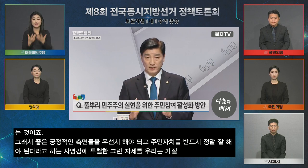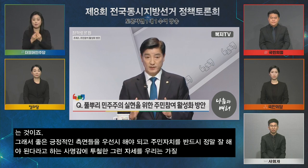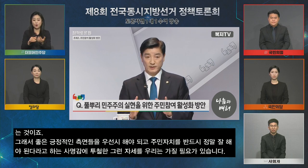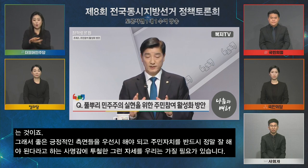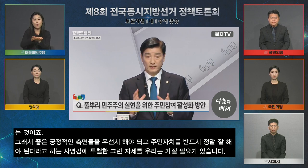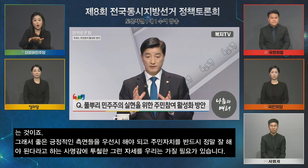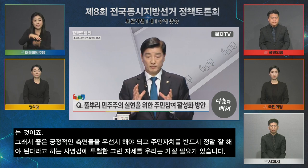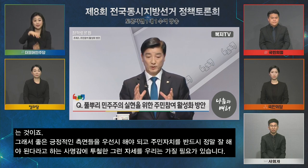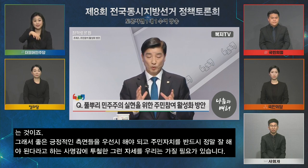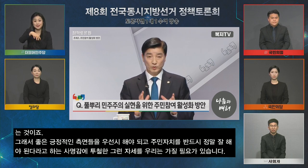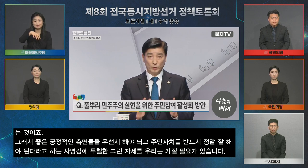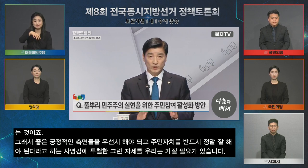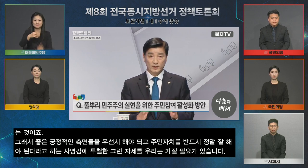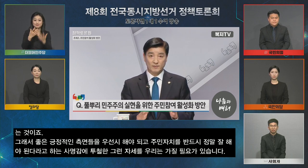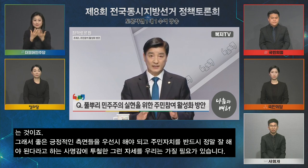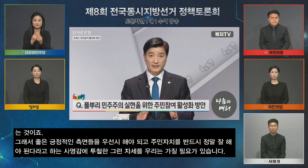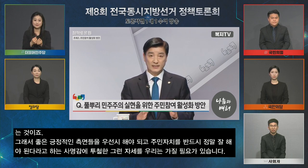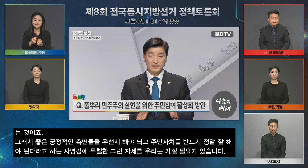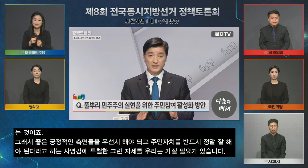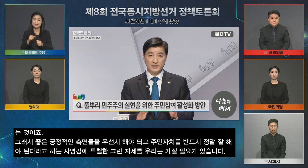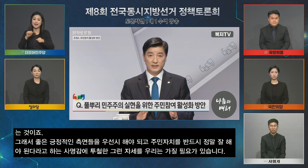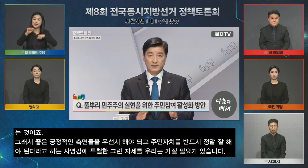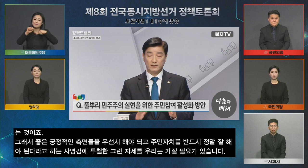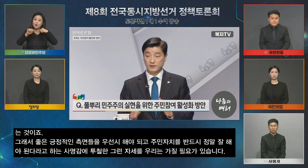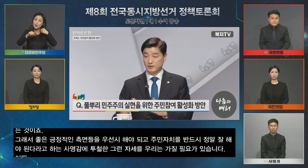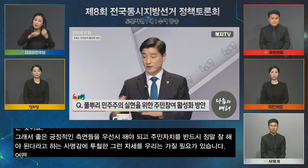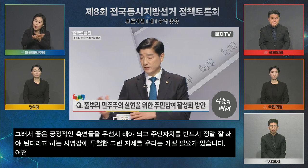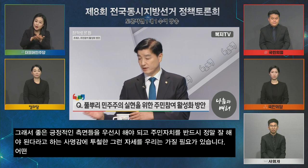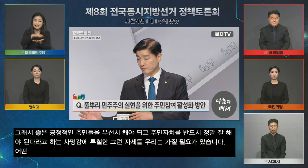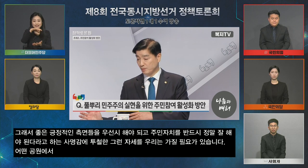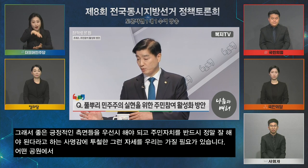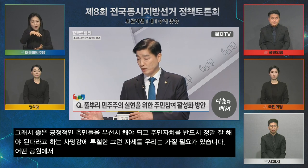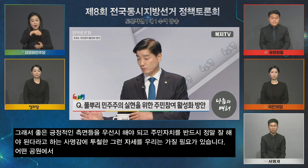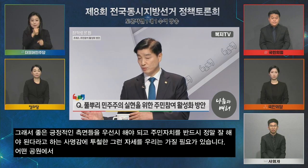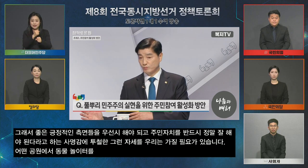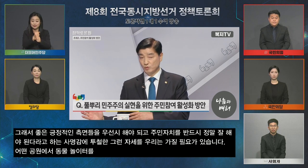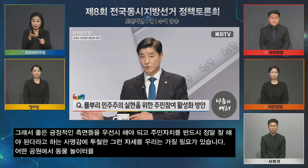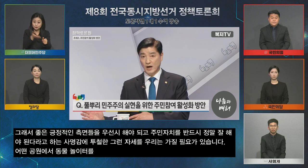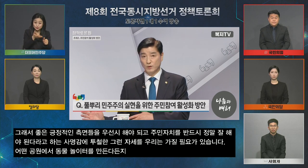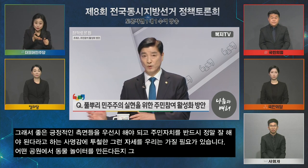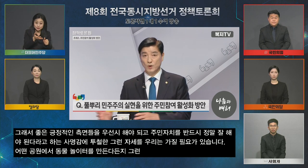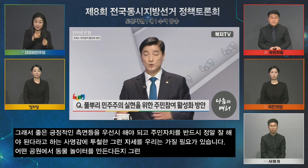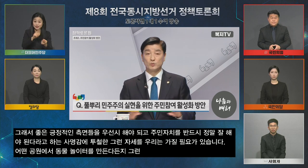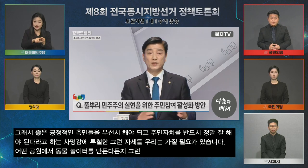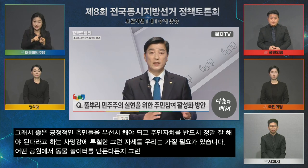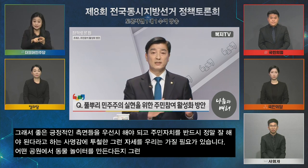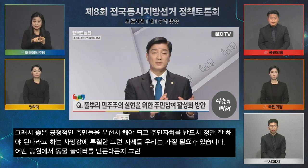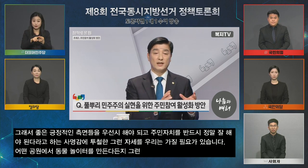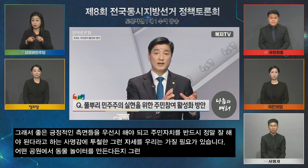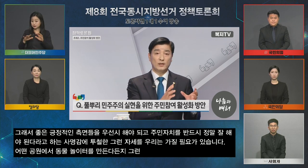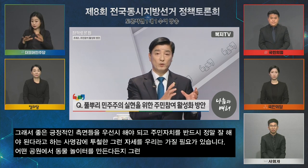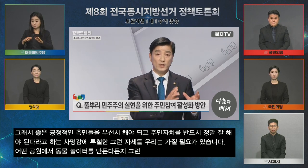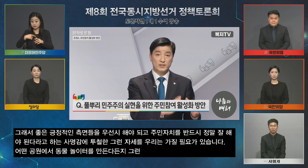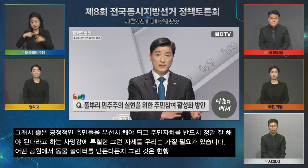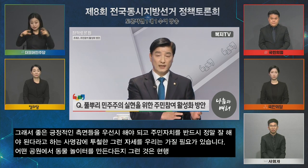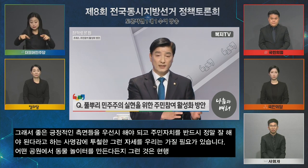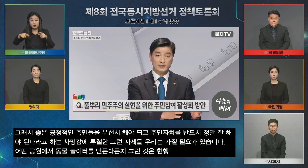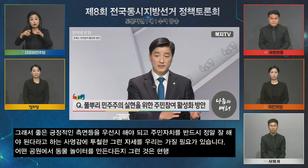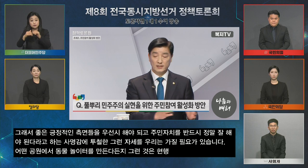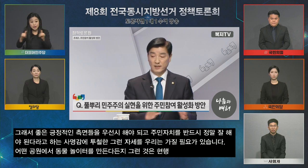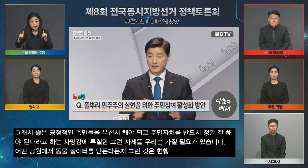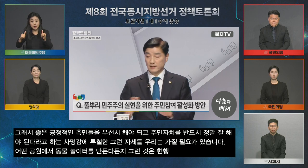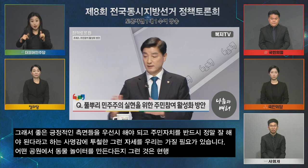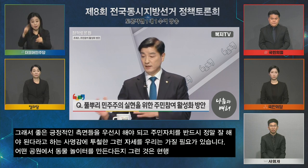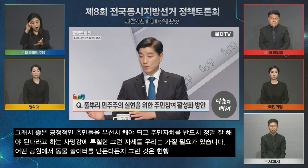동물 놀이터를 만든다든지 그런 것은 현행 법규에도 불구하고 주민의 의사대로 결정을